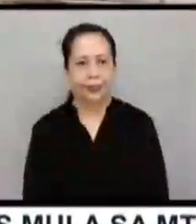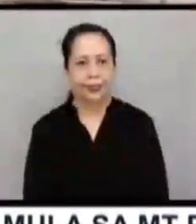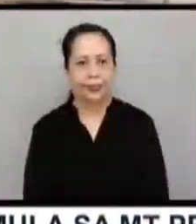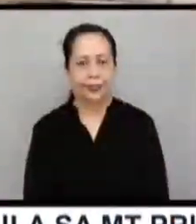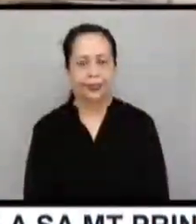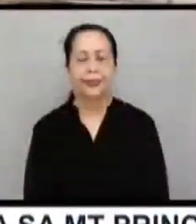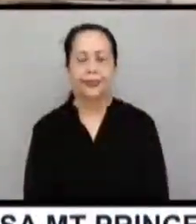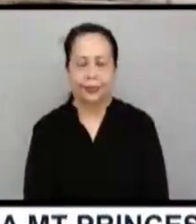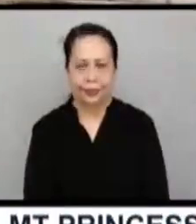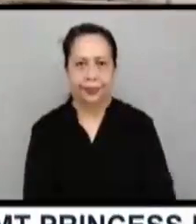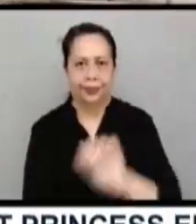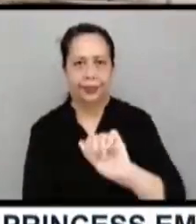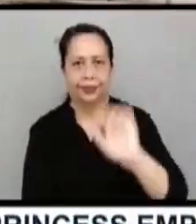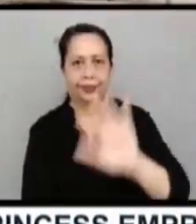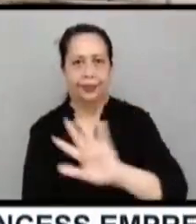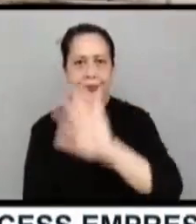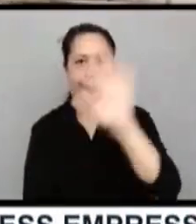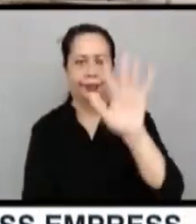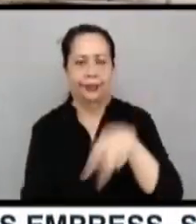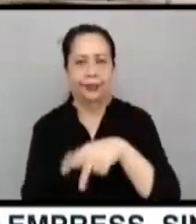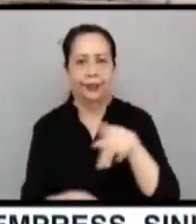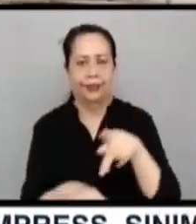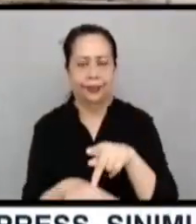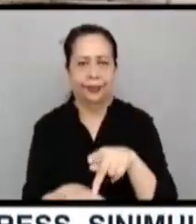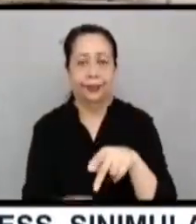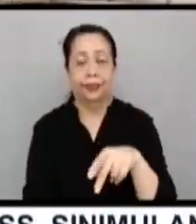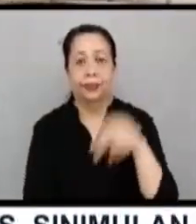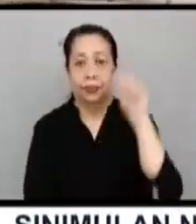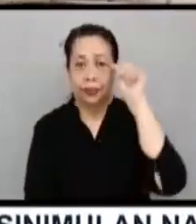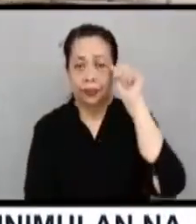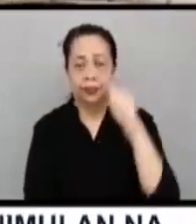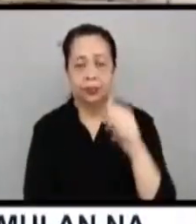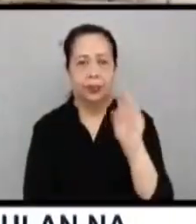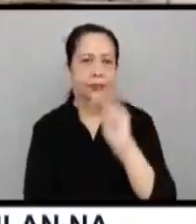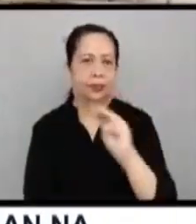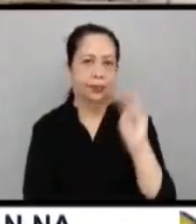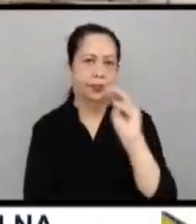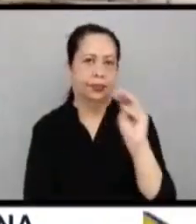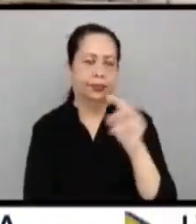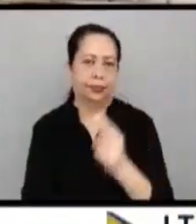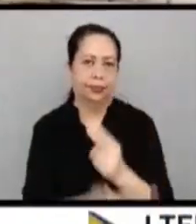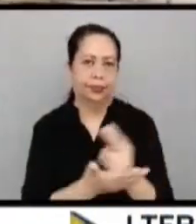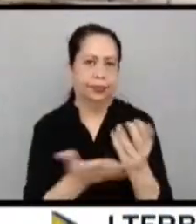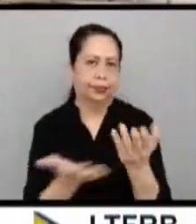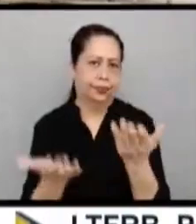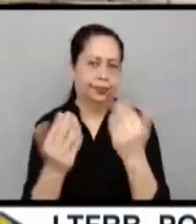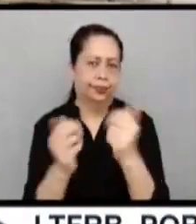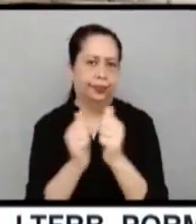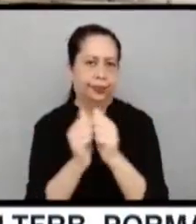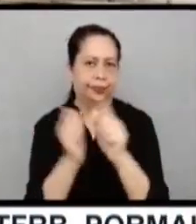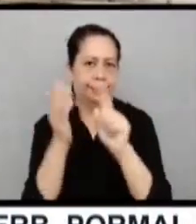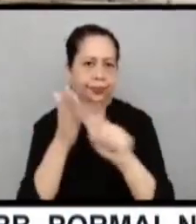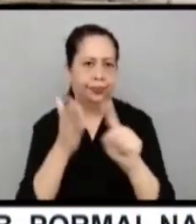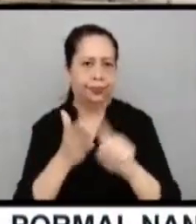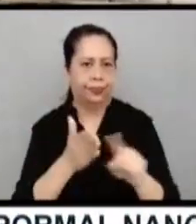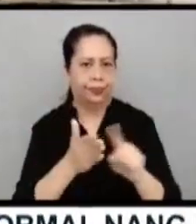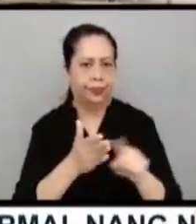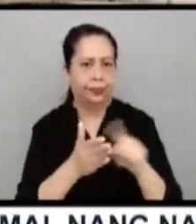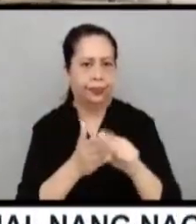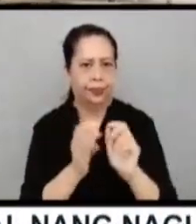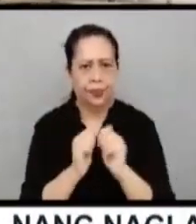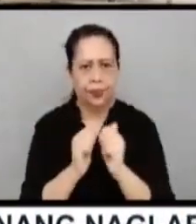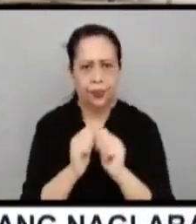Rise and shine, Pilipinas, Audrey. Lunes Santo na at samahan niyo ako. I-check or silipin at kumustahin